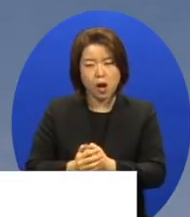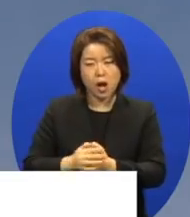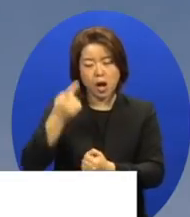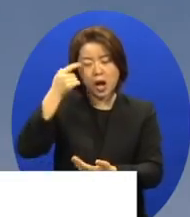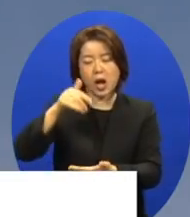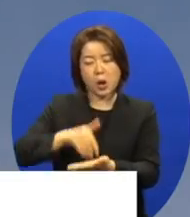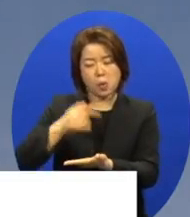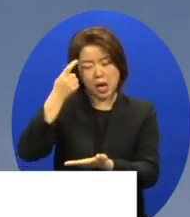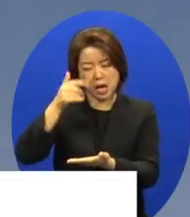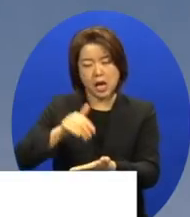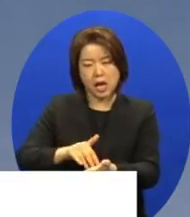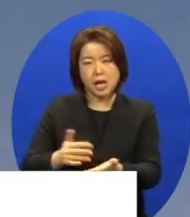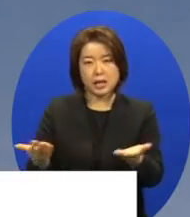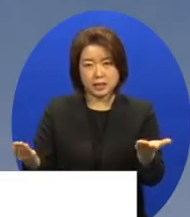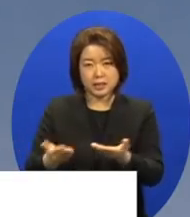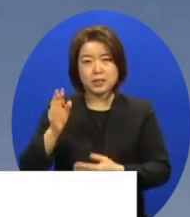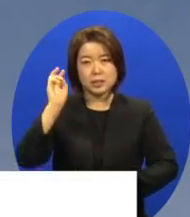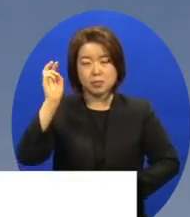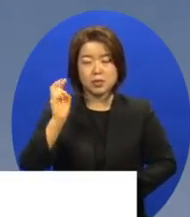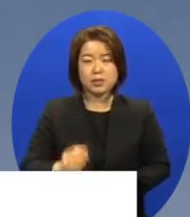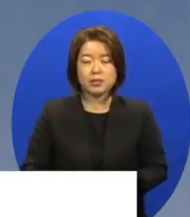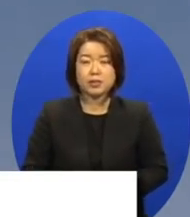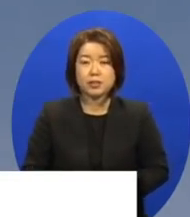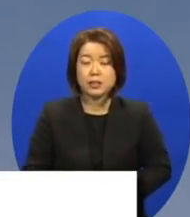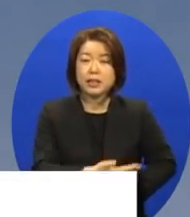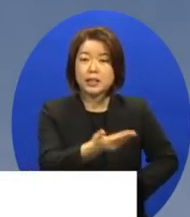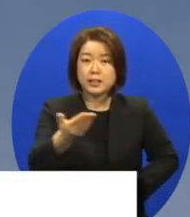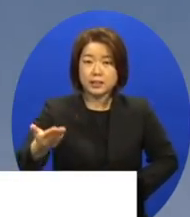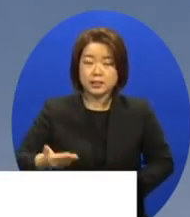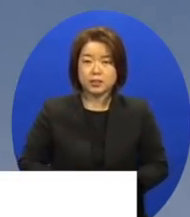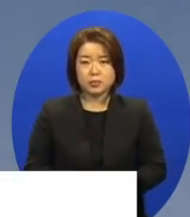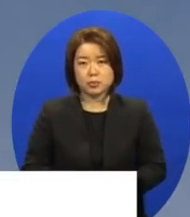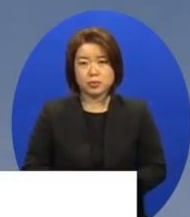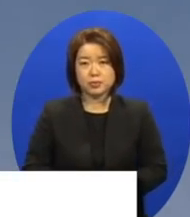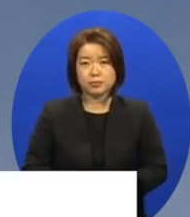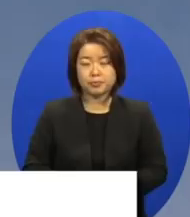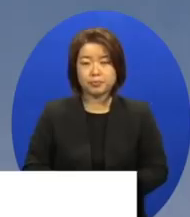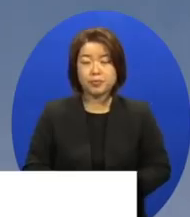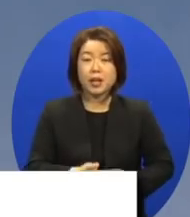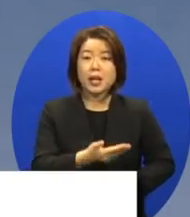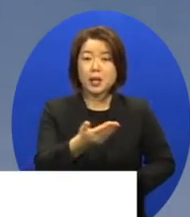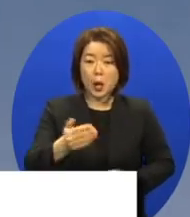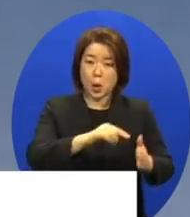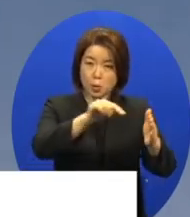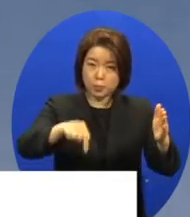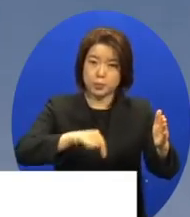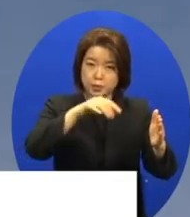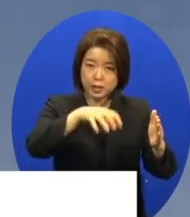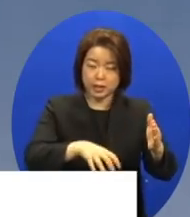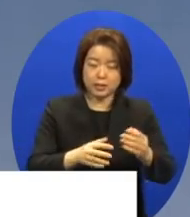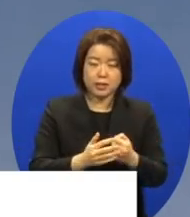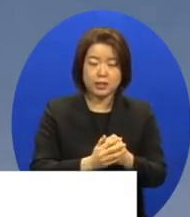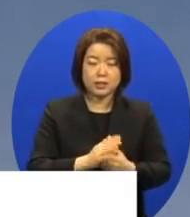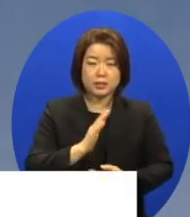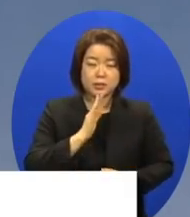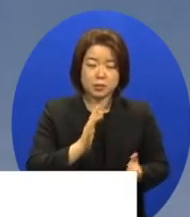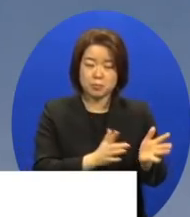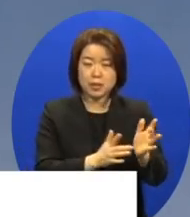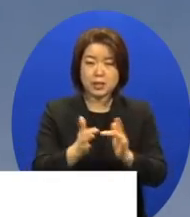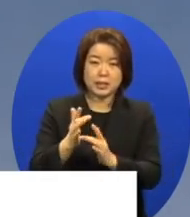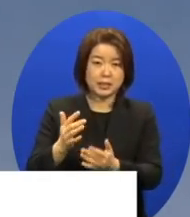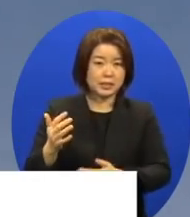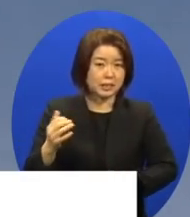될 일이 될 겁니다 여러분 아 여러분 안에 정말 예수님으로